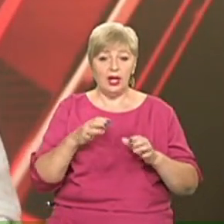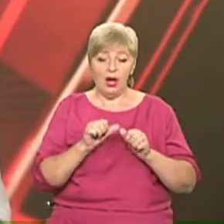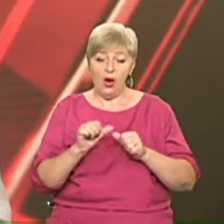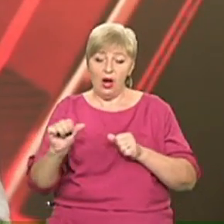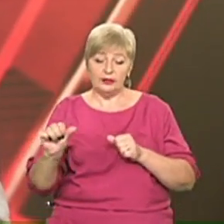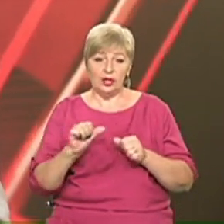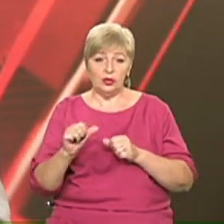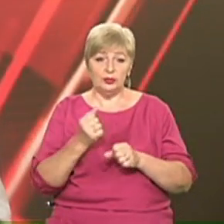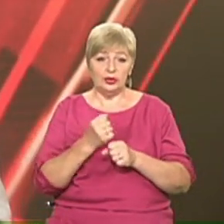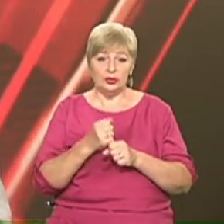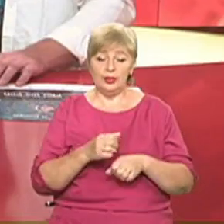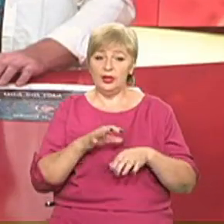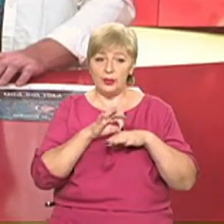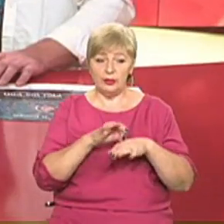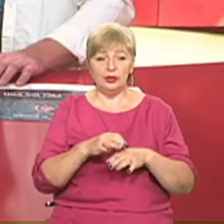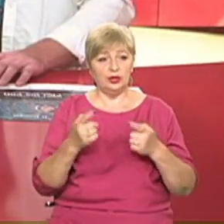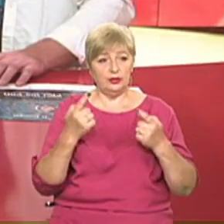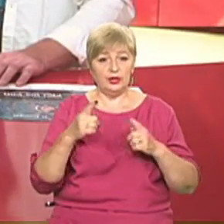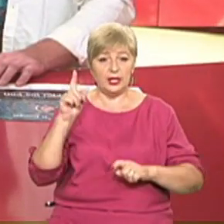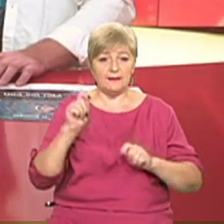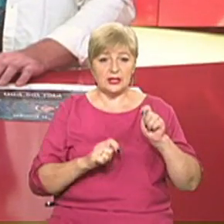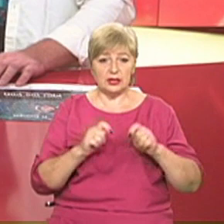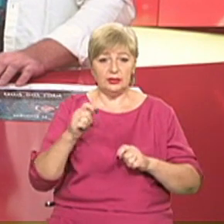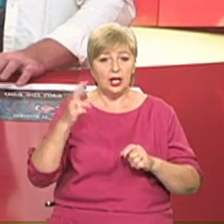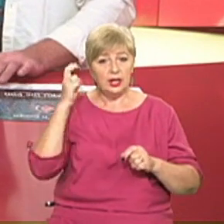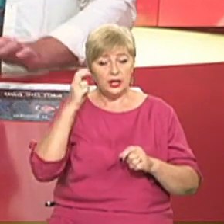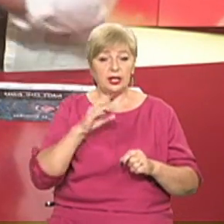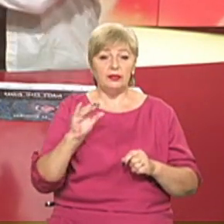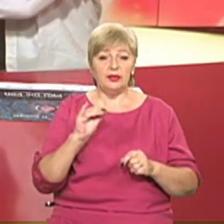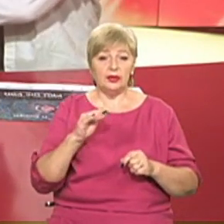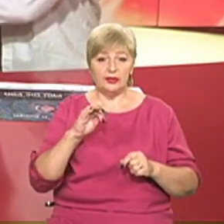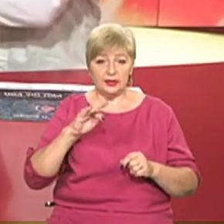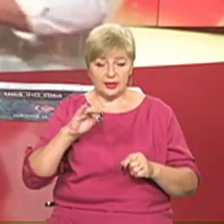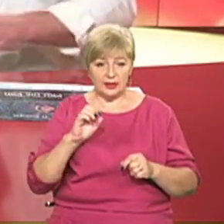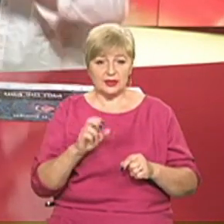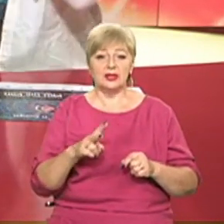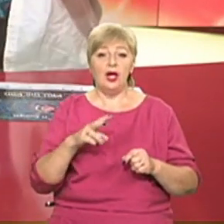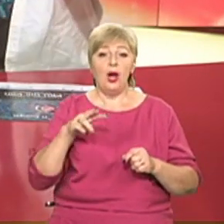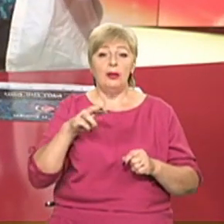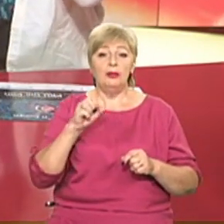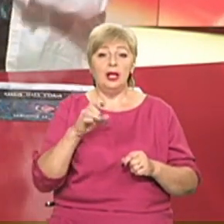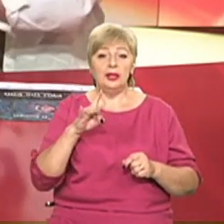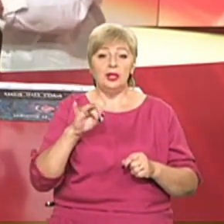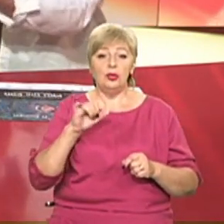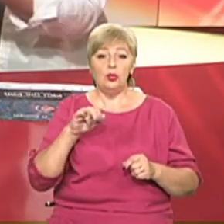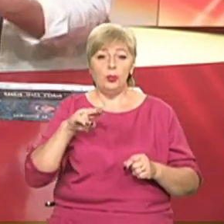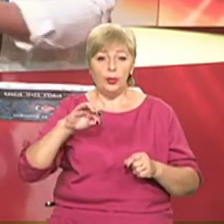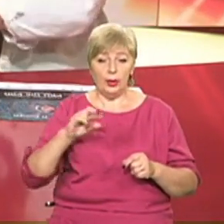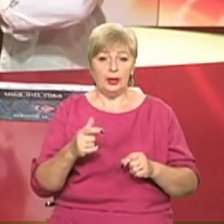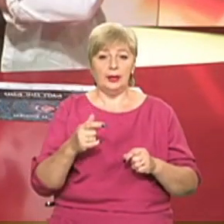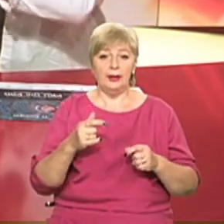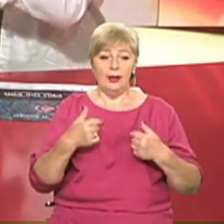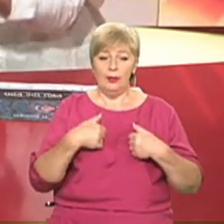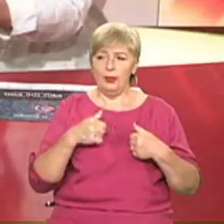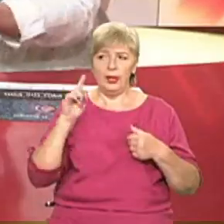автономно робили великий фестиваль міжнародний. Київ, Івано-Франківськ, де ще були? А Маріуполь. Маріуполь. Да, Маріуполь – це в нас взагалі, як би, такої,